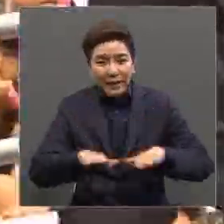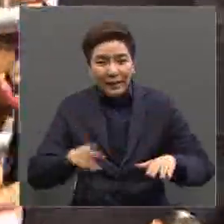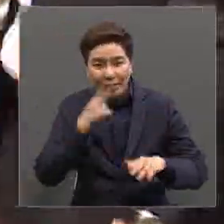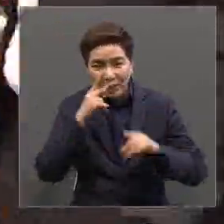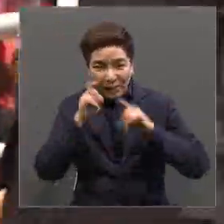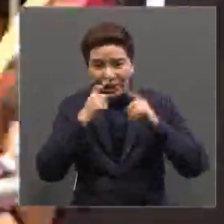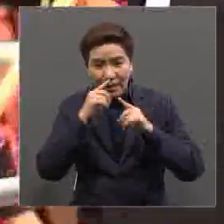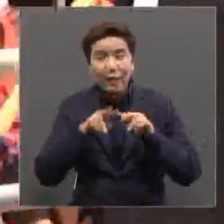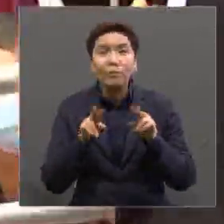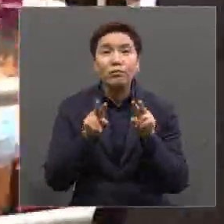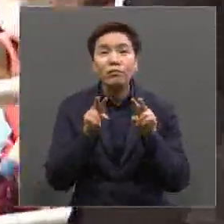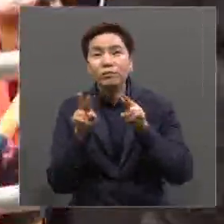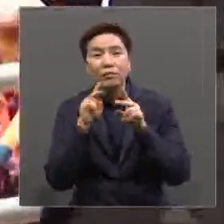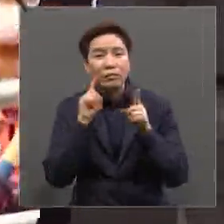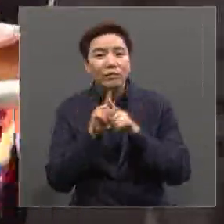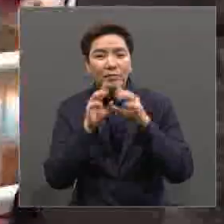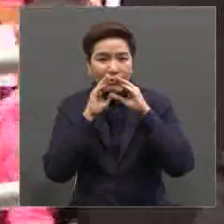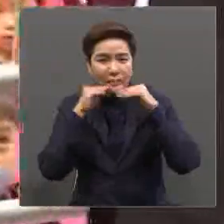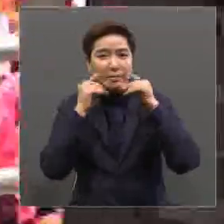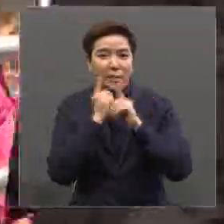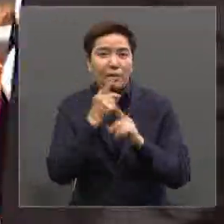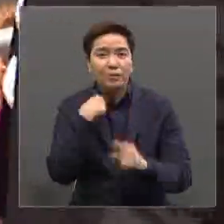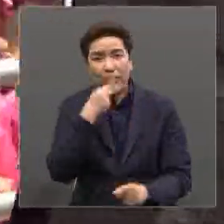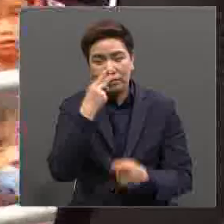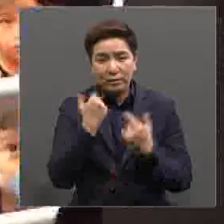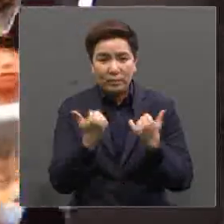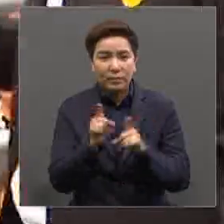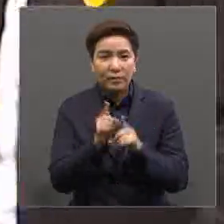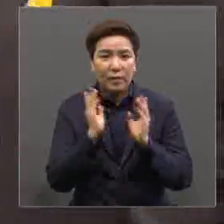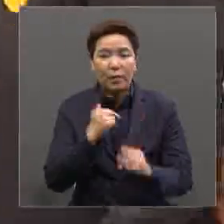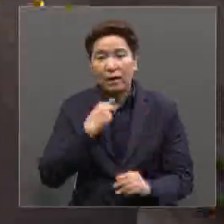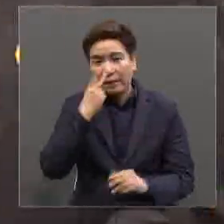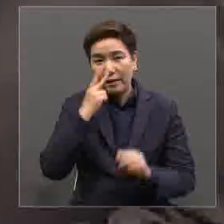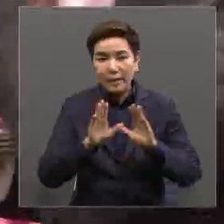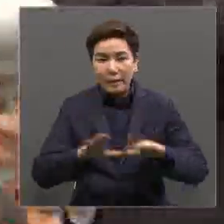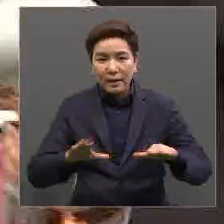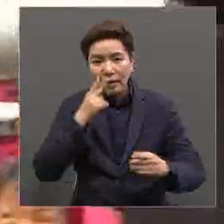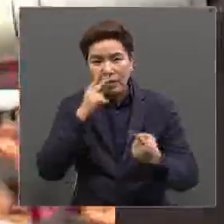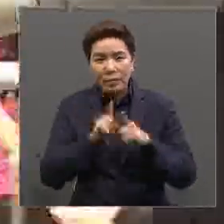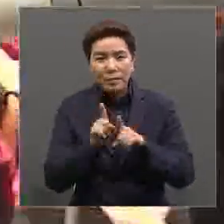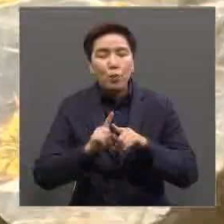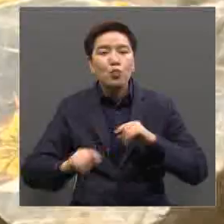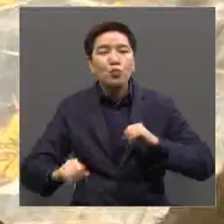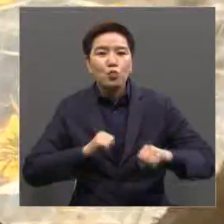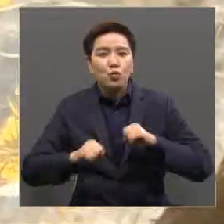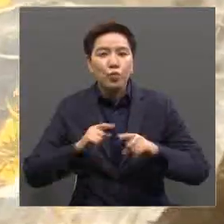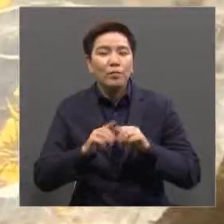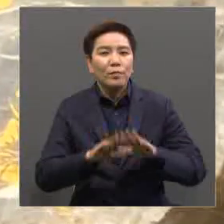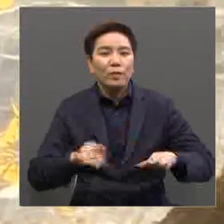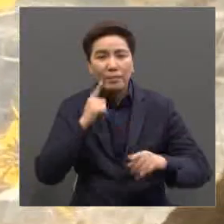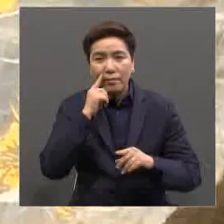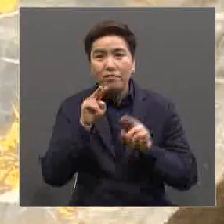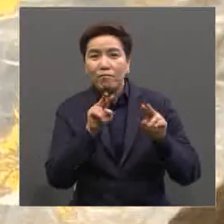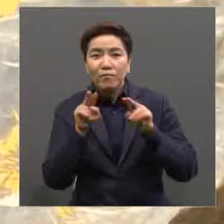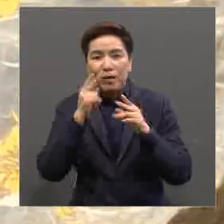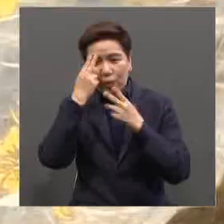สิหน้าท่าน ตามไม่กับพี่เปลี่ย นกรสิยิ้มตามเวลามองเลยนะ แล้วดูแต่ละคนเห็นไหมคะเด็กๆอะค่ะเรียกว่าวัยรุ่นฟันน้ำนมตาไม่